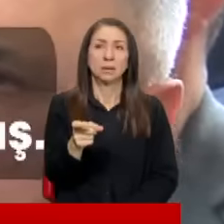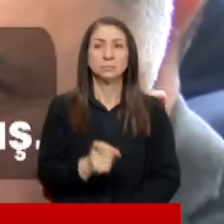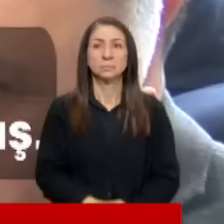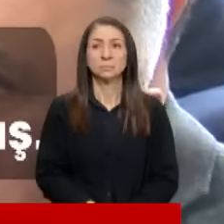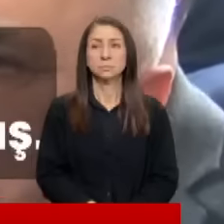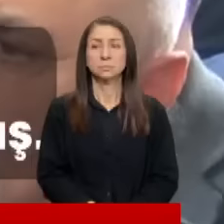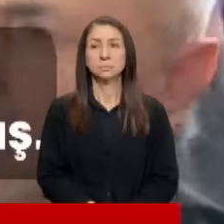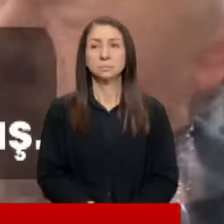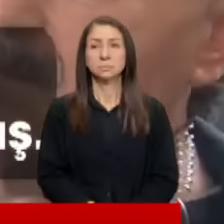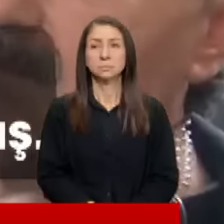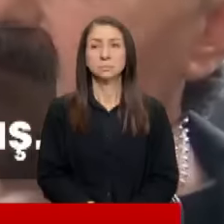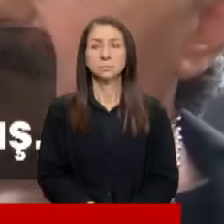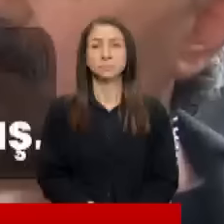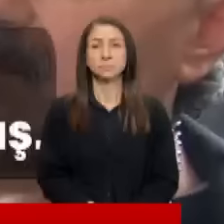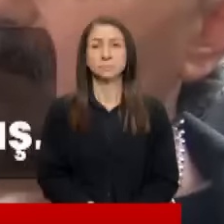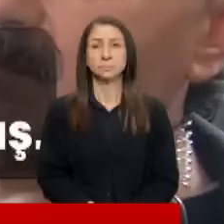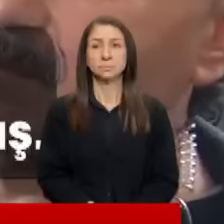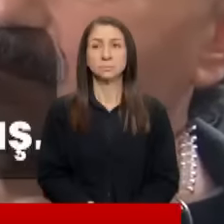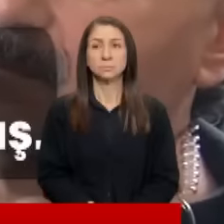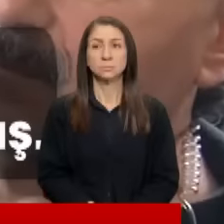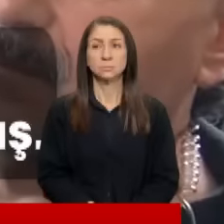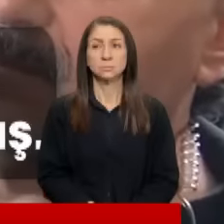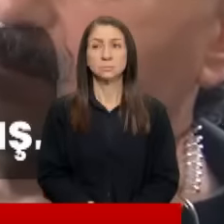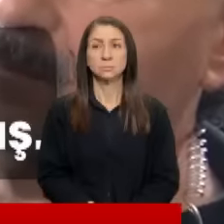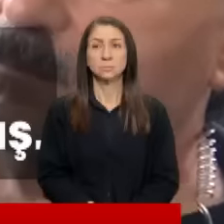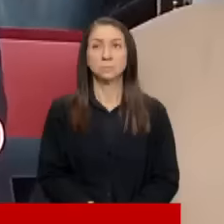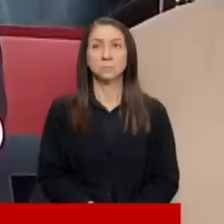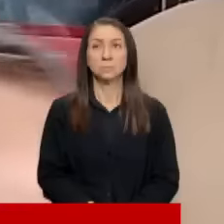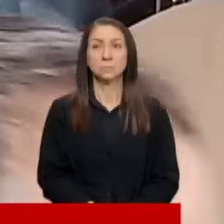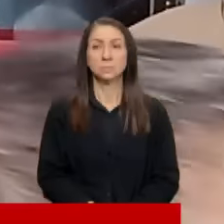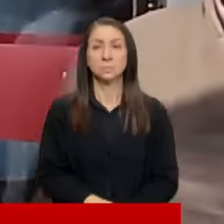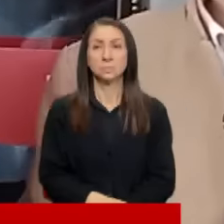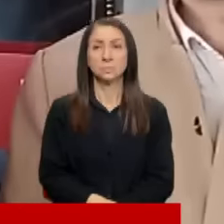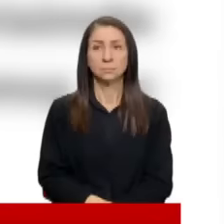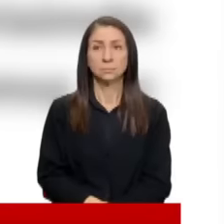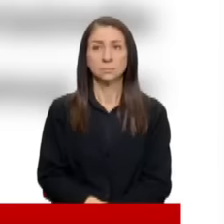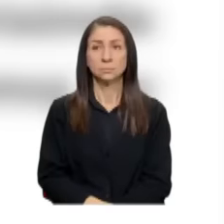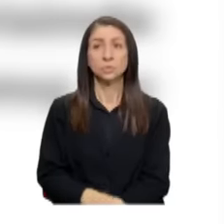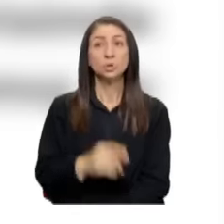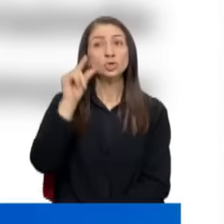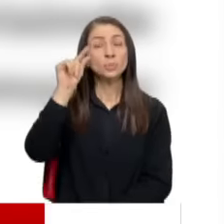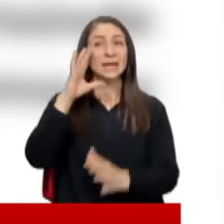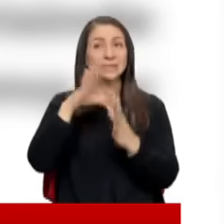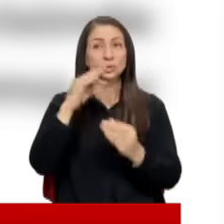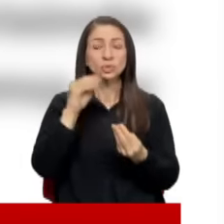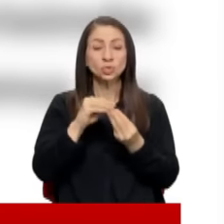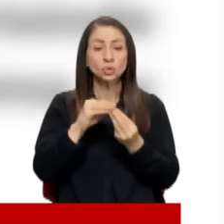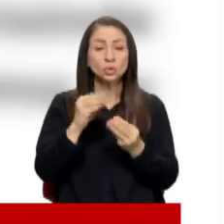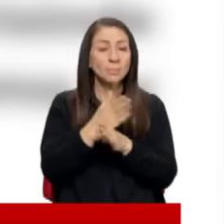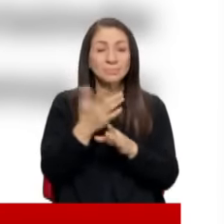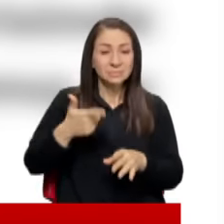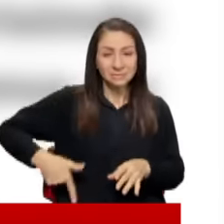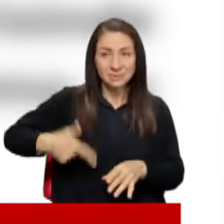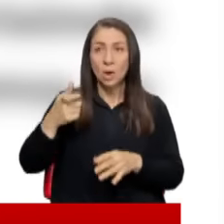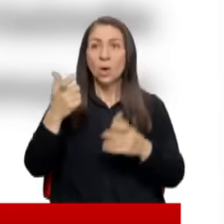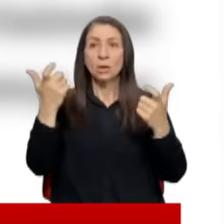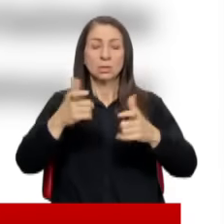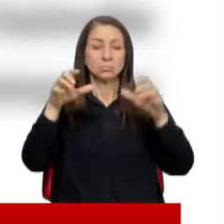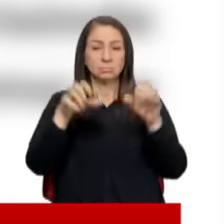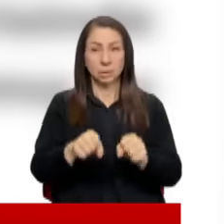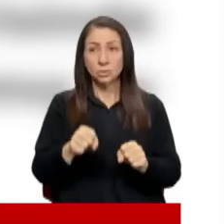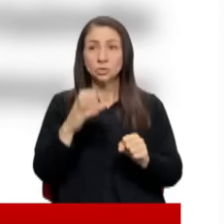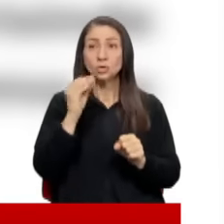Ayrılırken kusura bakma demiş, sıkmış. Personel olduğu için de kimse üstüne arama gereği duymamış. Şüpheli şahıs suç aletiyle birlikte olay akabinde